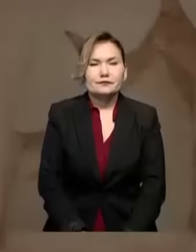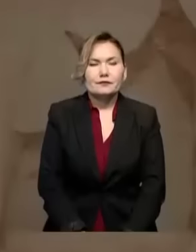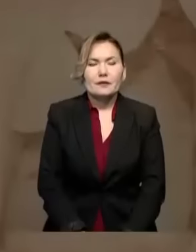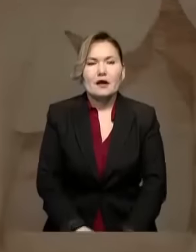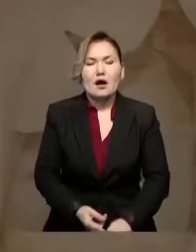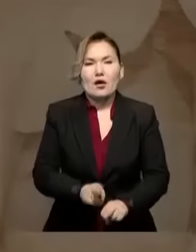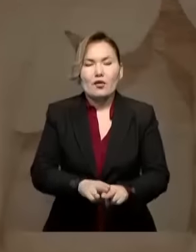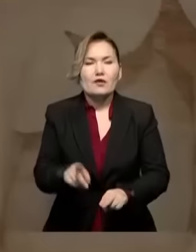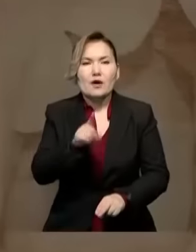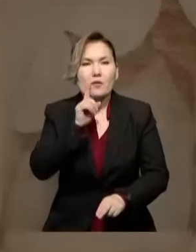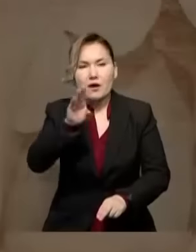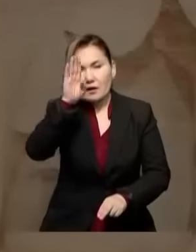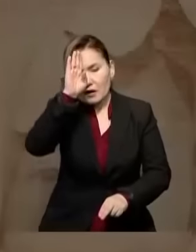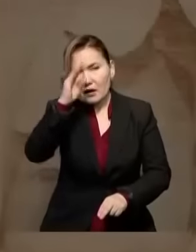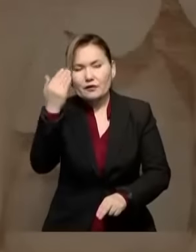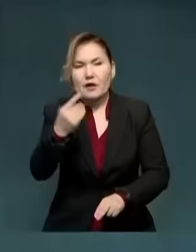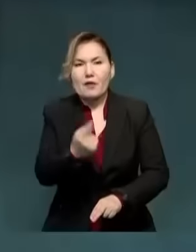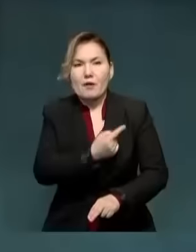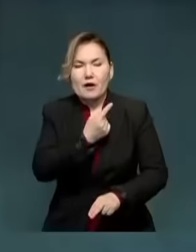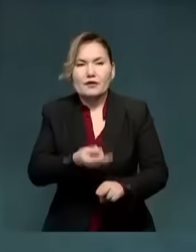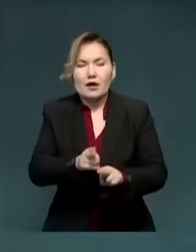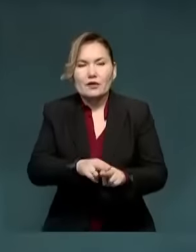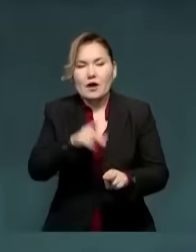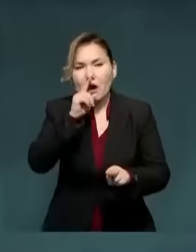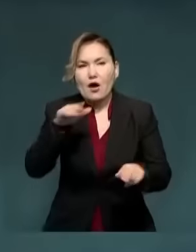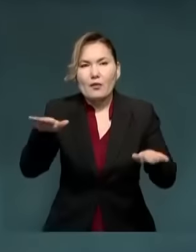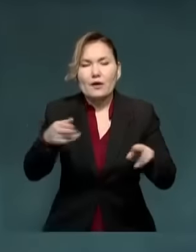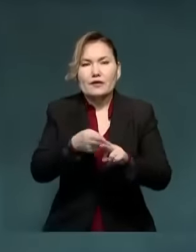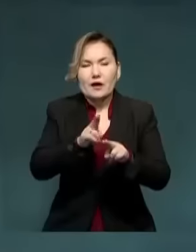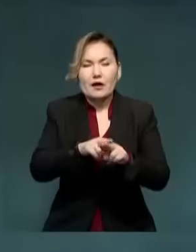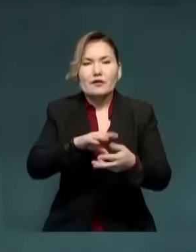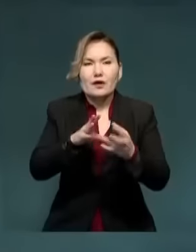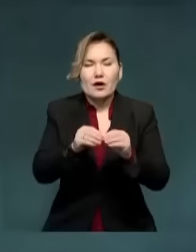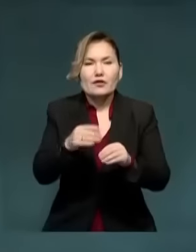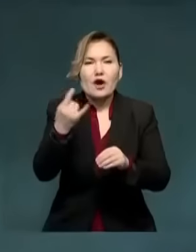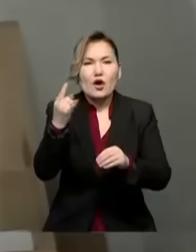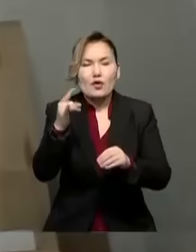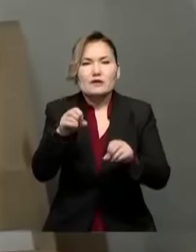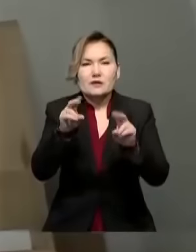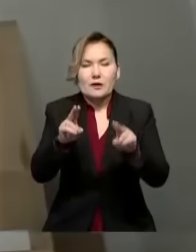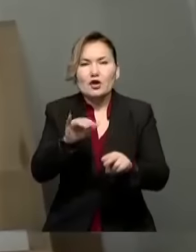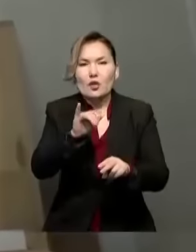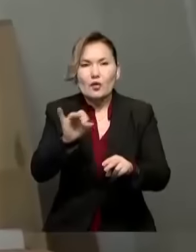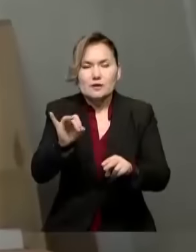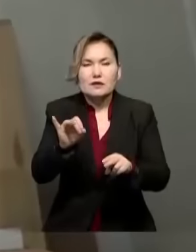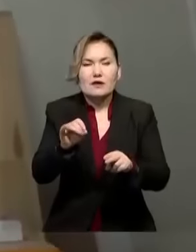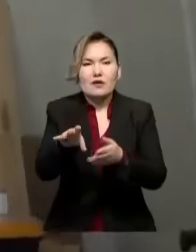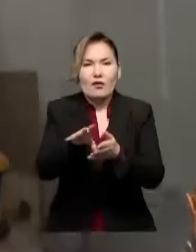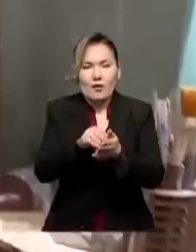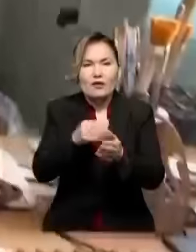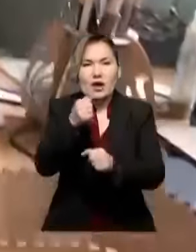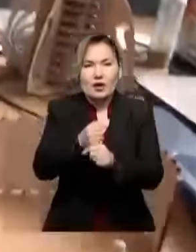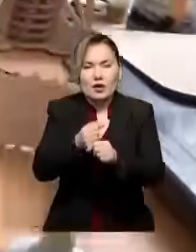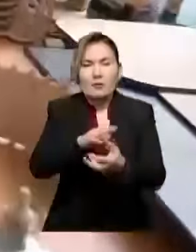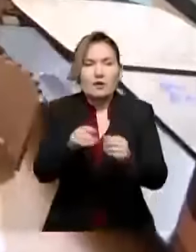Мынау Надырдын эң алгачкы жасаган буйуму. Лейле кус тумсугу менен ананын боюна биткен шарананын узи түсүрлүмүн акеп тур. Ол кезде кол өнөрдү энди гана